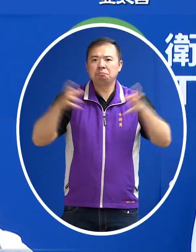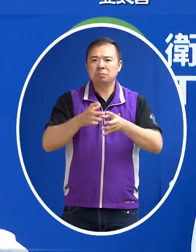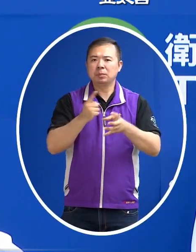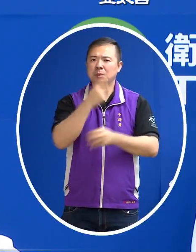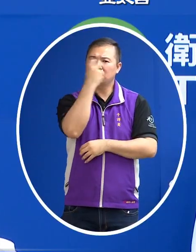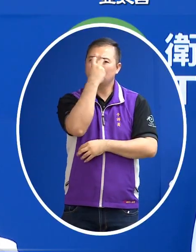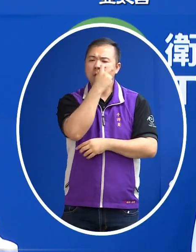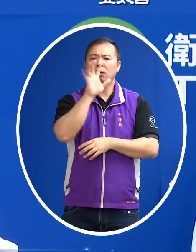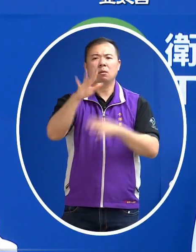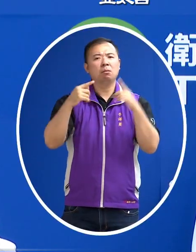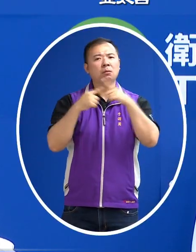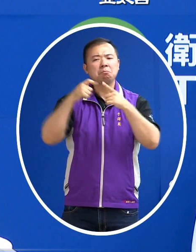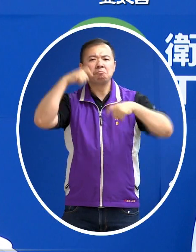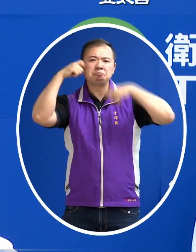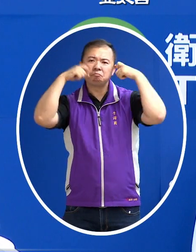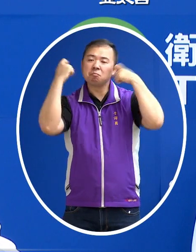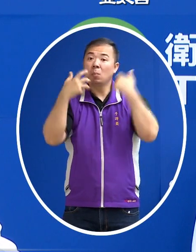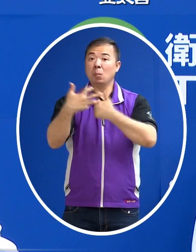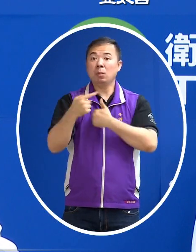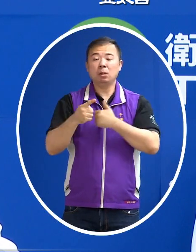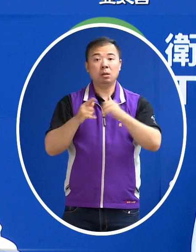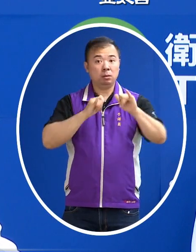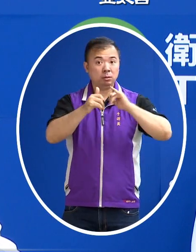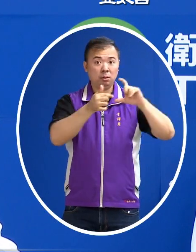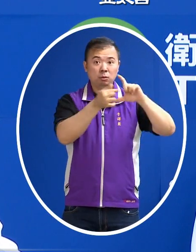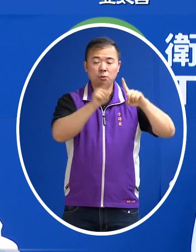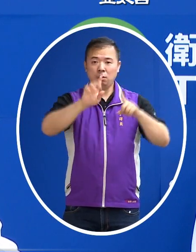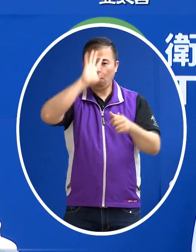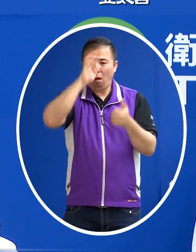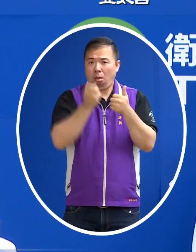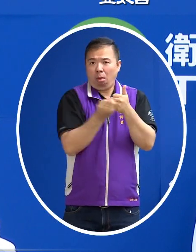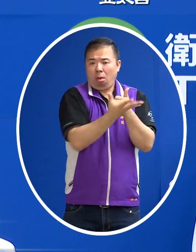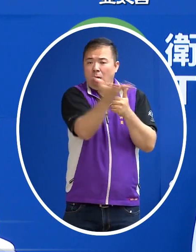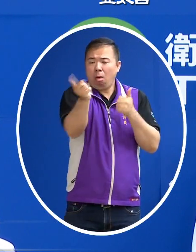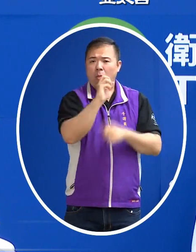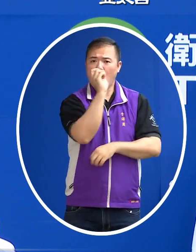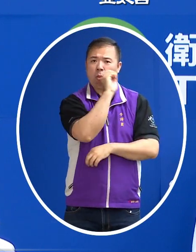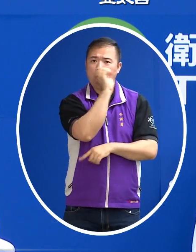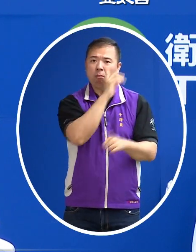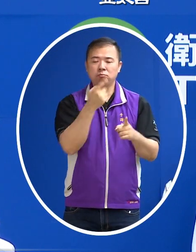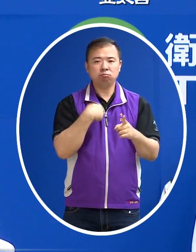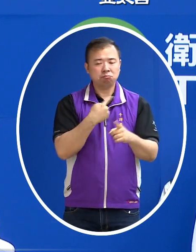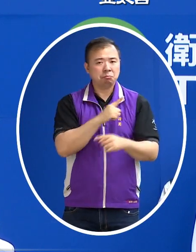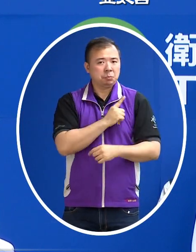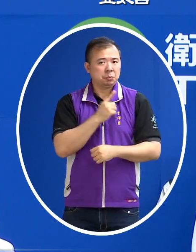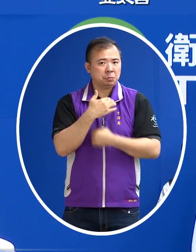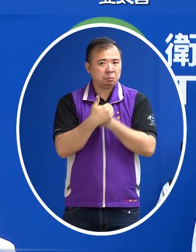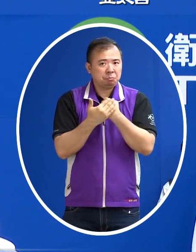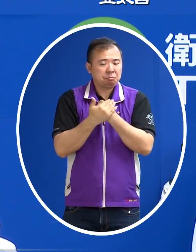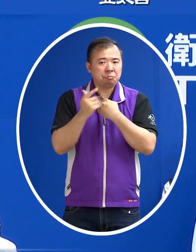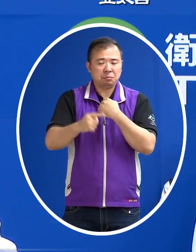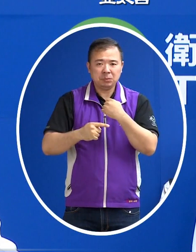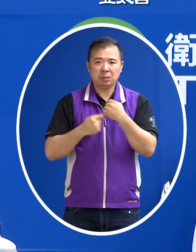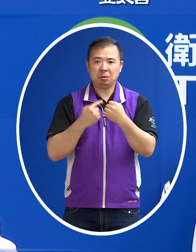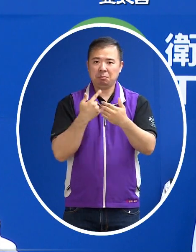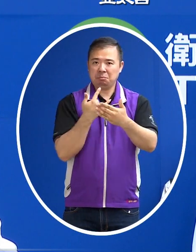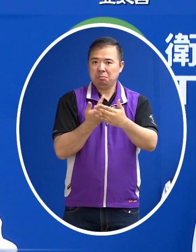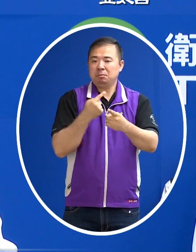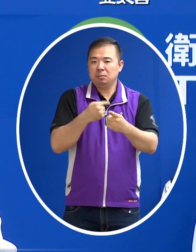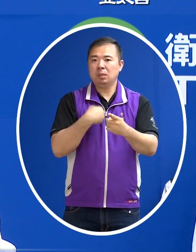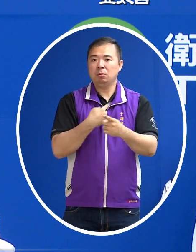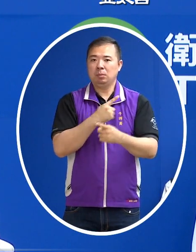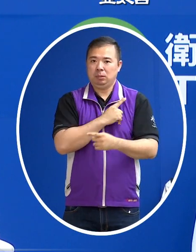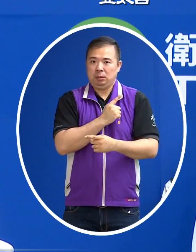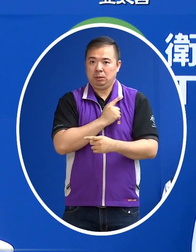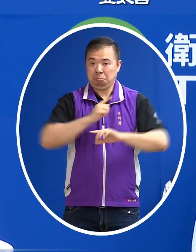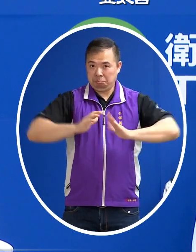就是说，那为什么这次在社区我们能够守得住？那主要就是说我们能够及时的召回，好，那这是